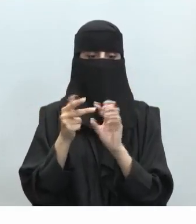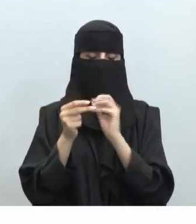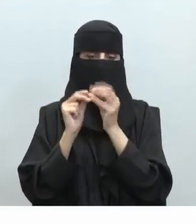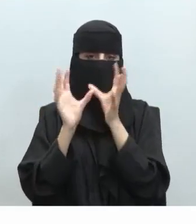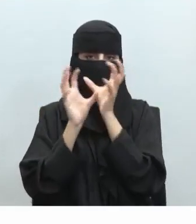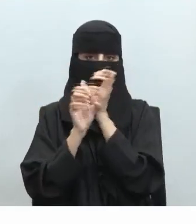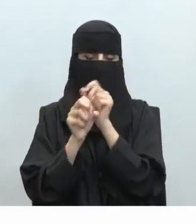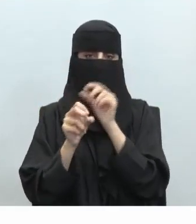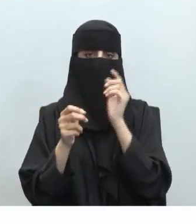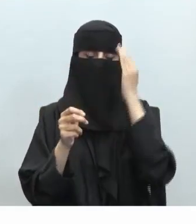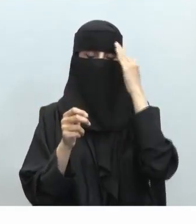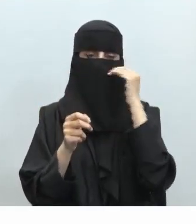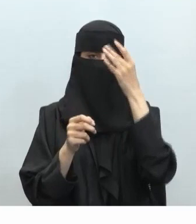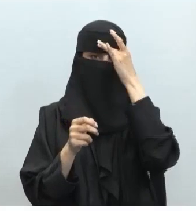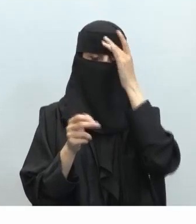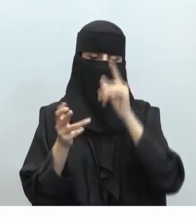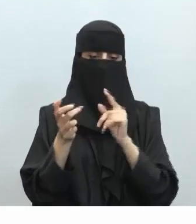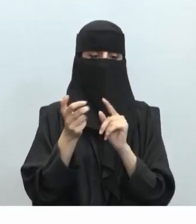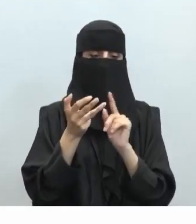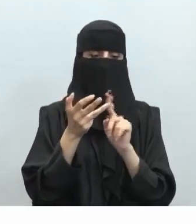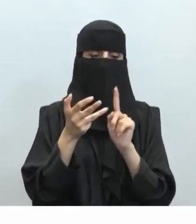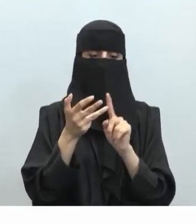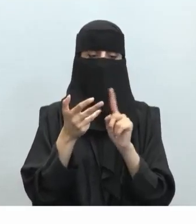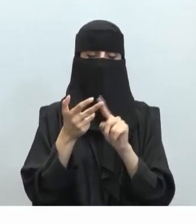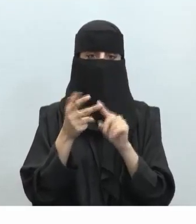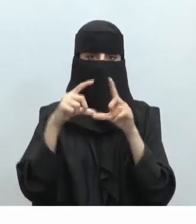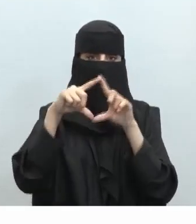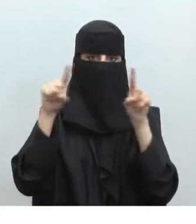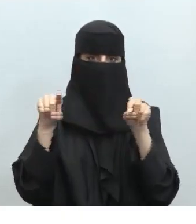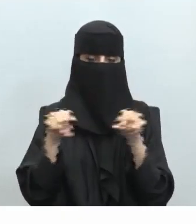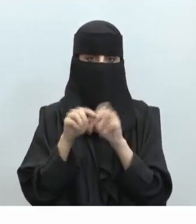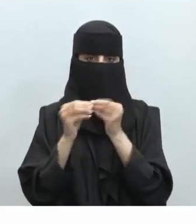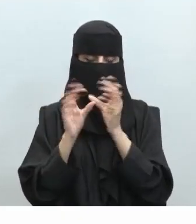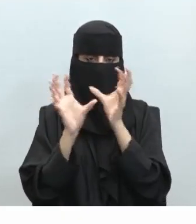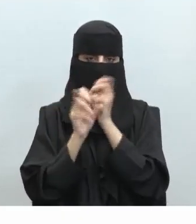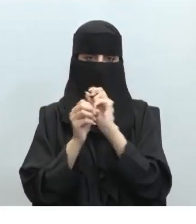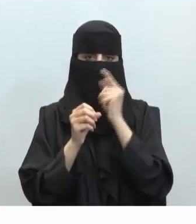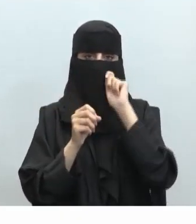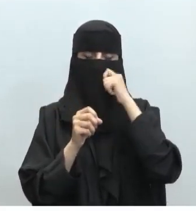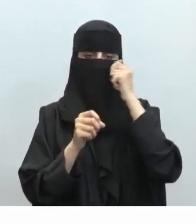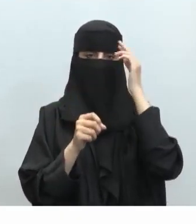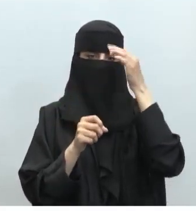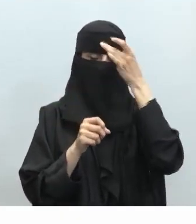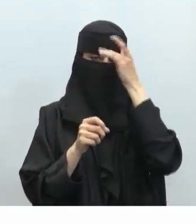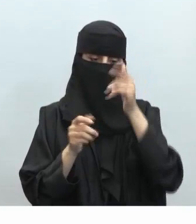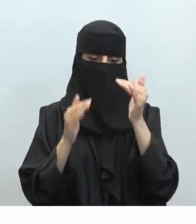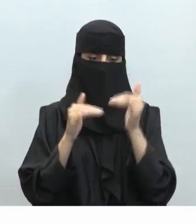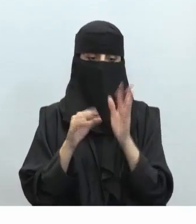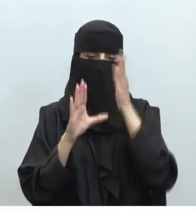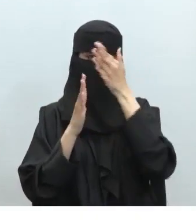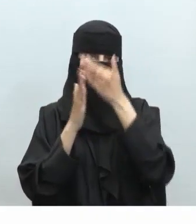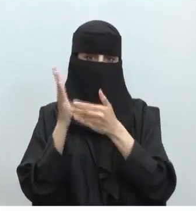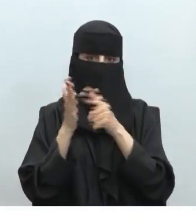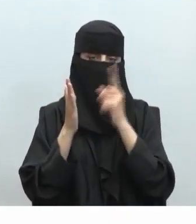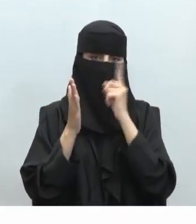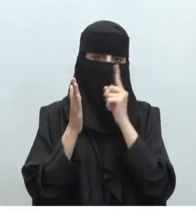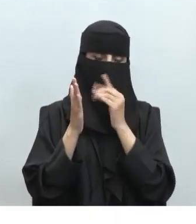تعبر عن انثى مريضه وهنا ذكر مريض ولكن عندما نشاهد نصف هذه الدائره مظلل والاخر غير مظلل وهنا هذا